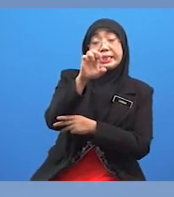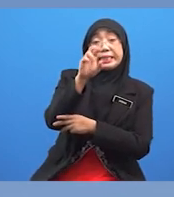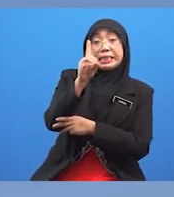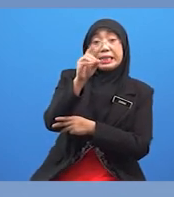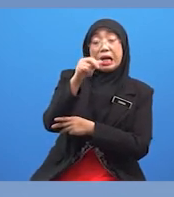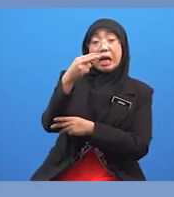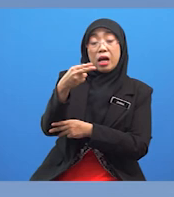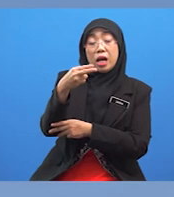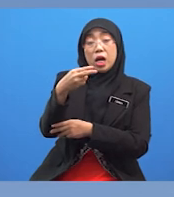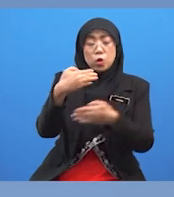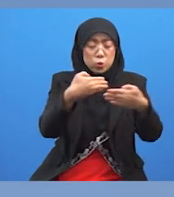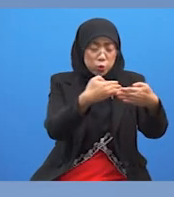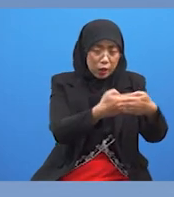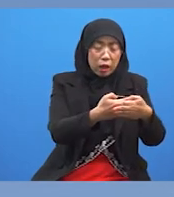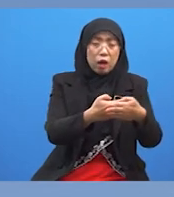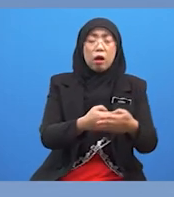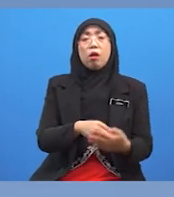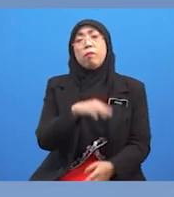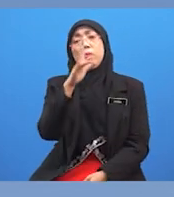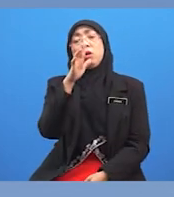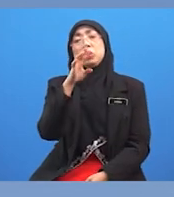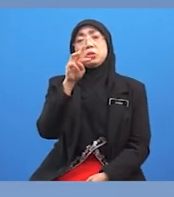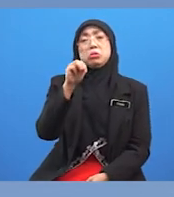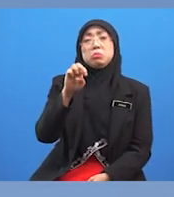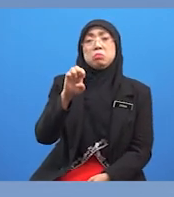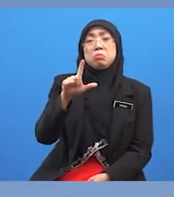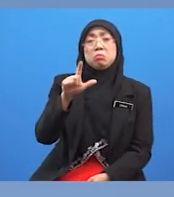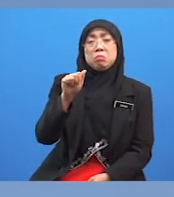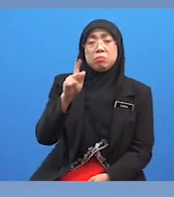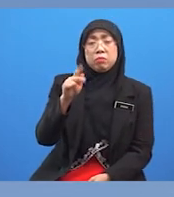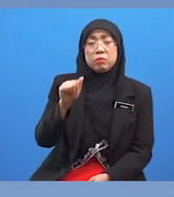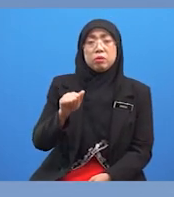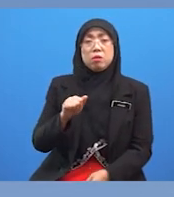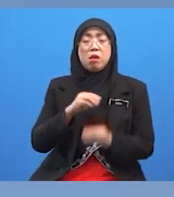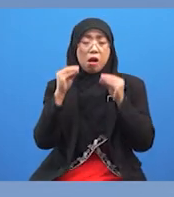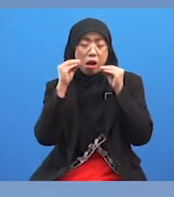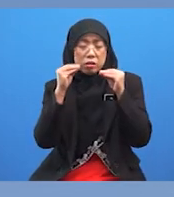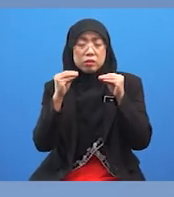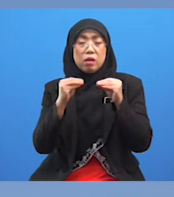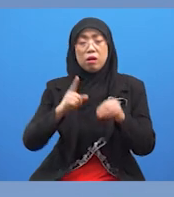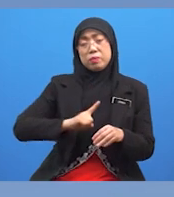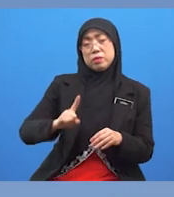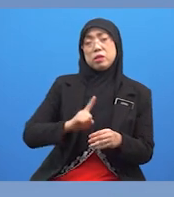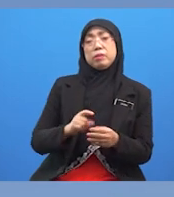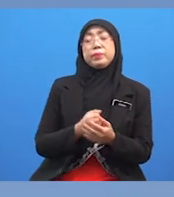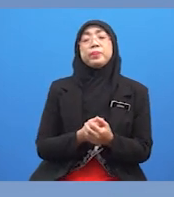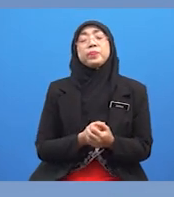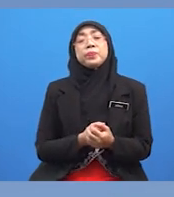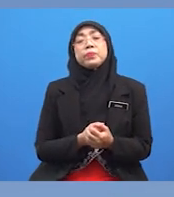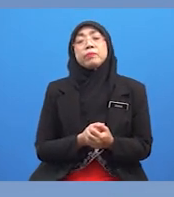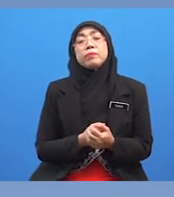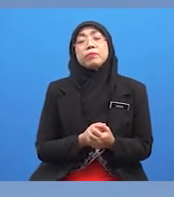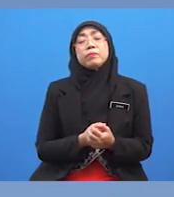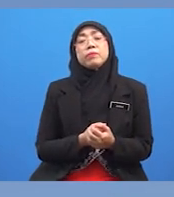Ishaq, iaitu gurunya yang sangat arif dalam ilmu tasawuf. Maulana Abu Ishaq